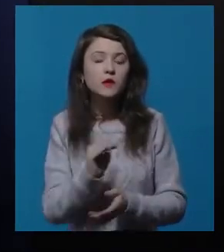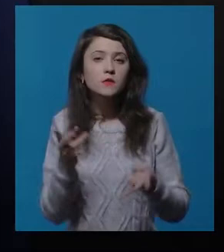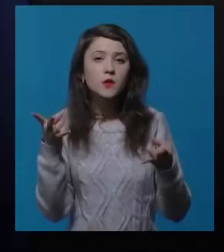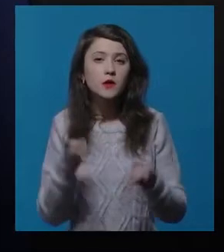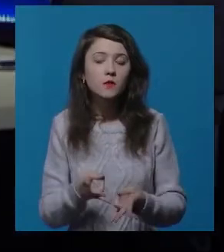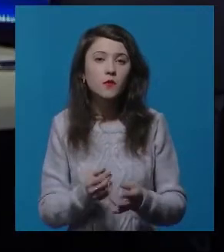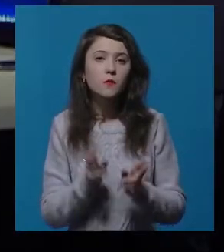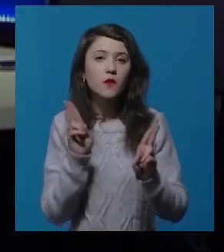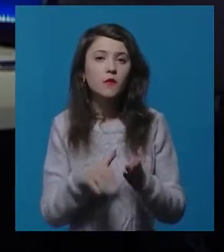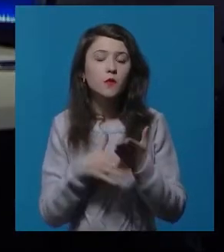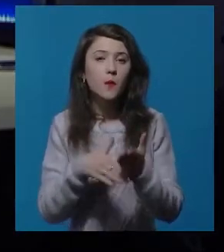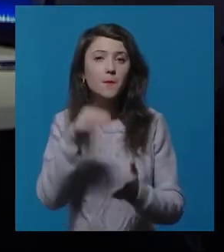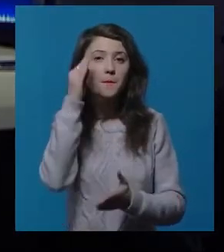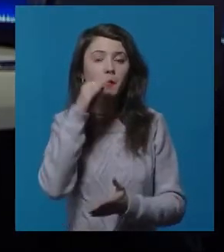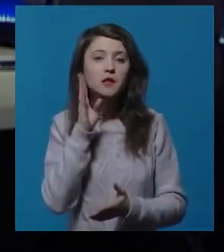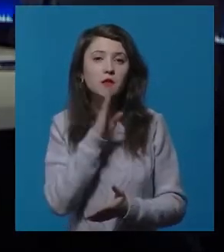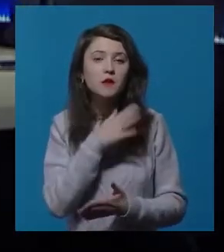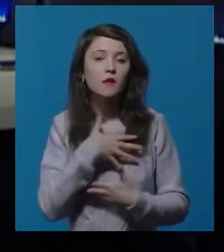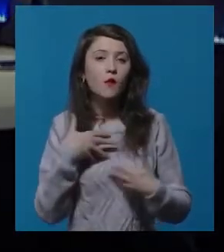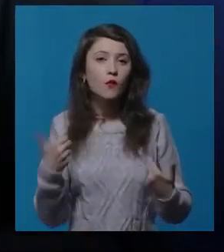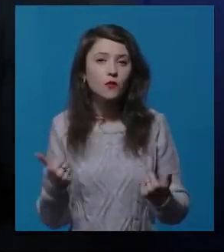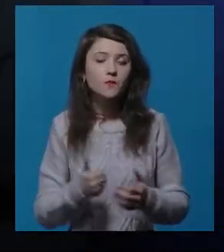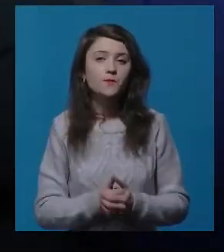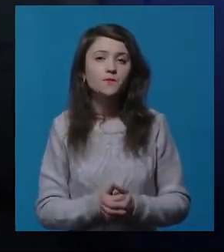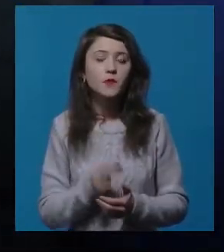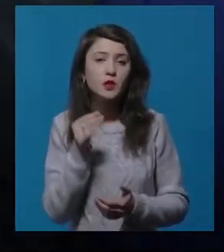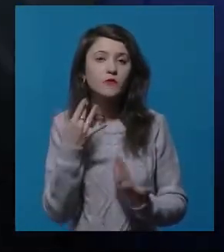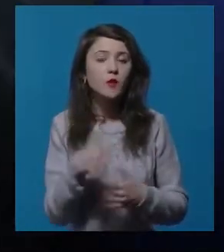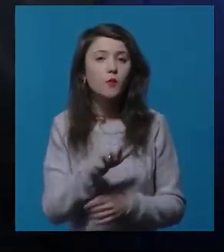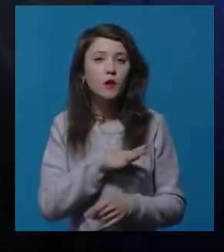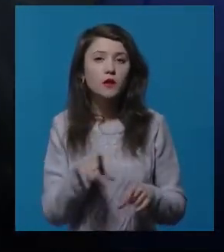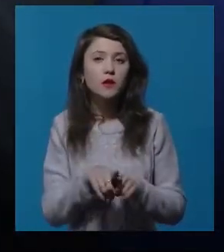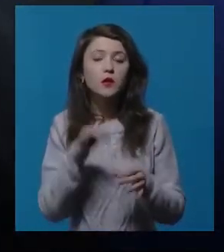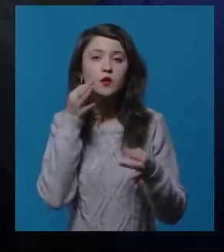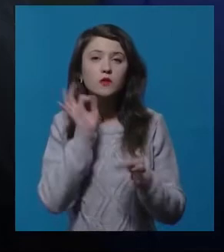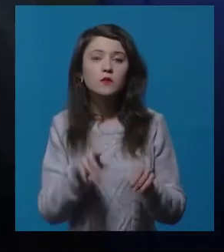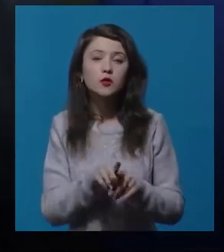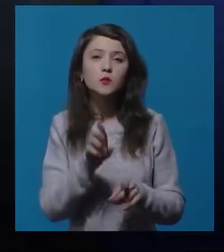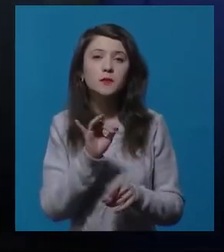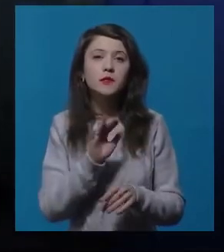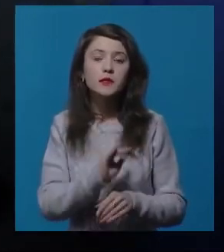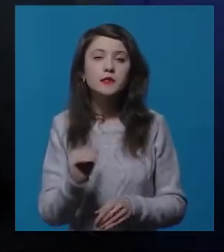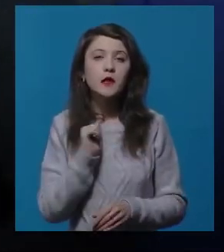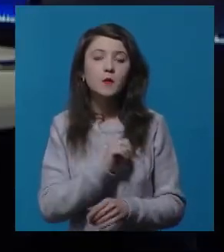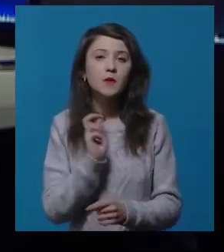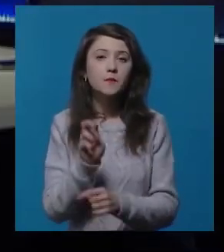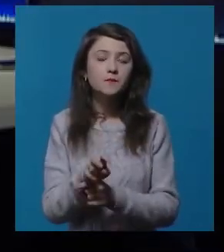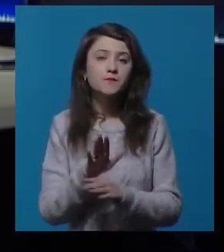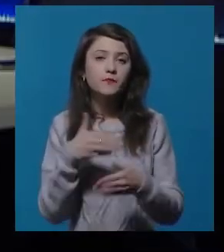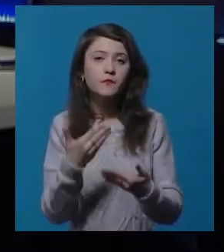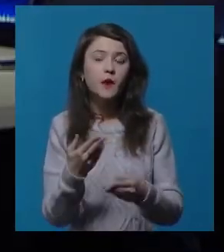правової допомоги, батьки власне, не хочуть. Власне, хотів запитати, чи зверталися, чи були вже, був такий досвід, коли діти звертались, власне, чи ні? Без батьків,